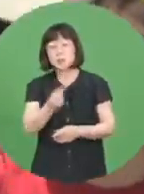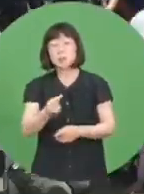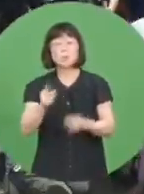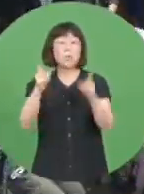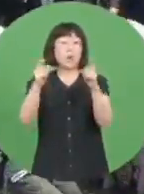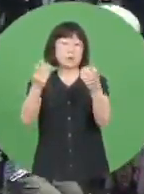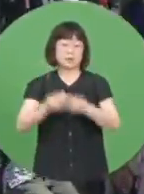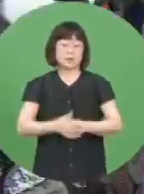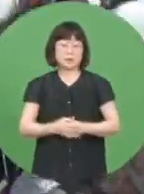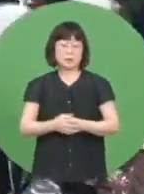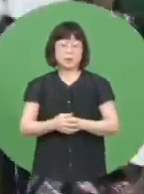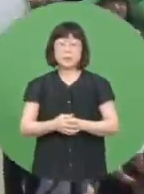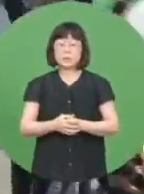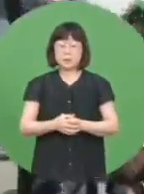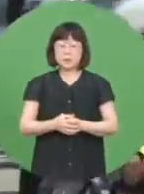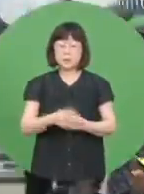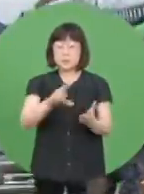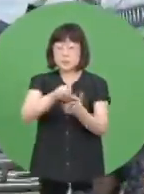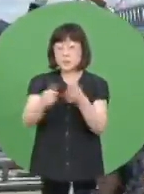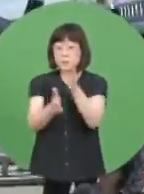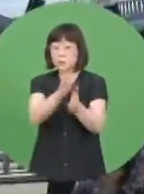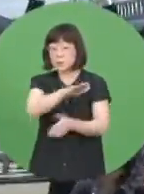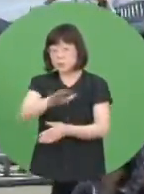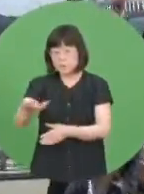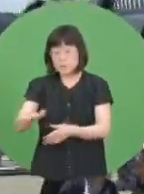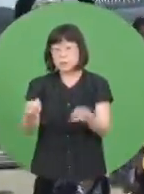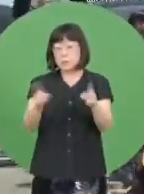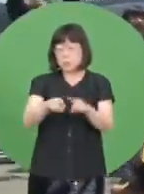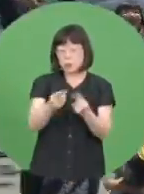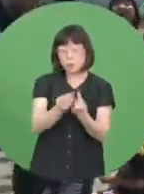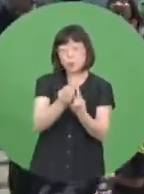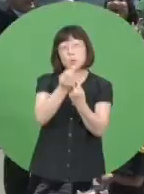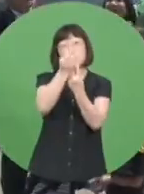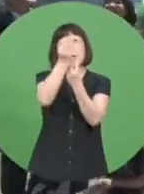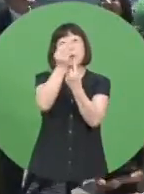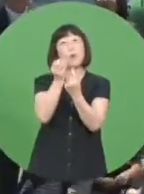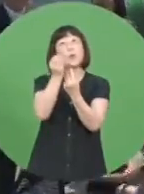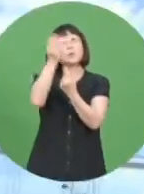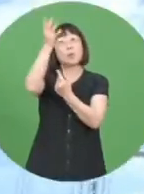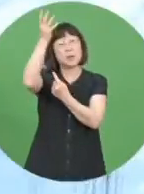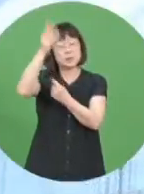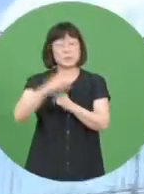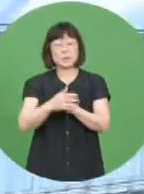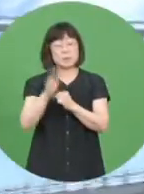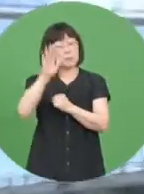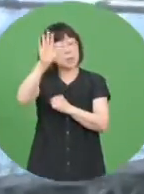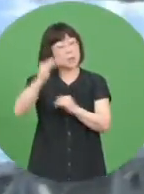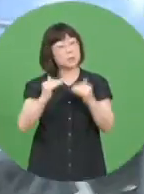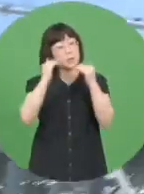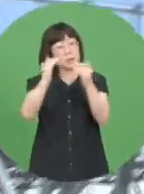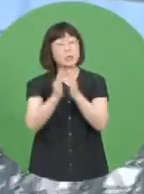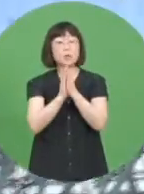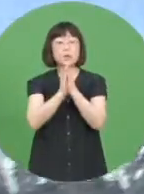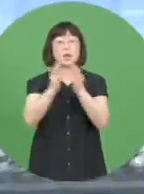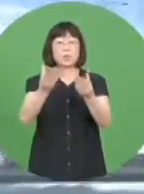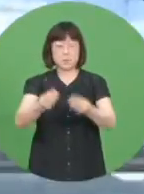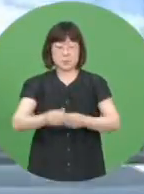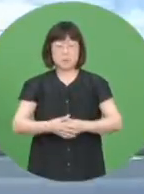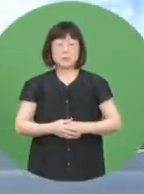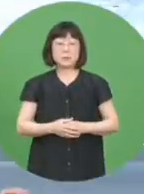拶。地元の幼稚園児らと一緒に風船を飛ばし、未来への飛躍を願いました。